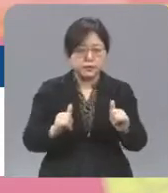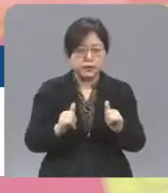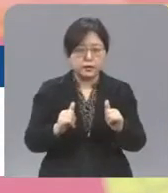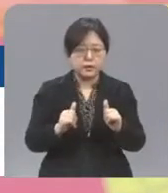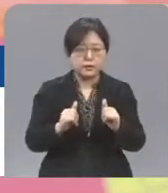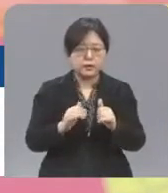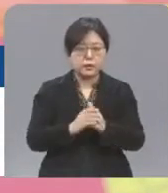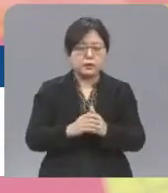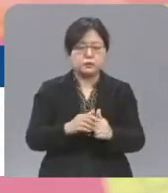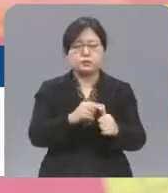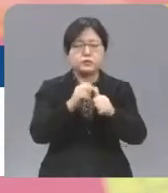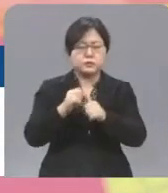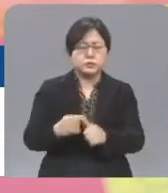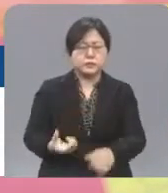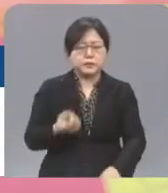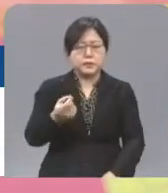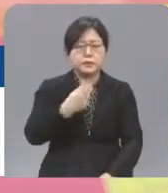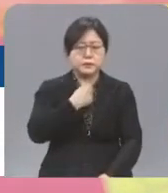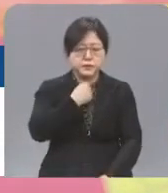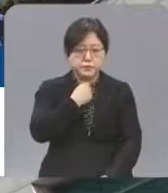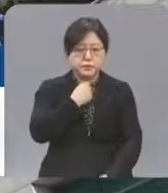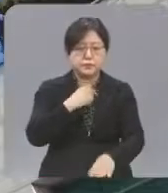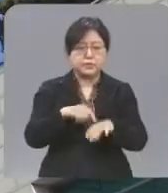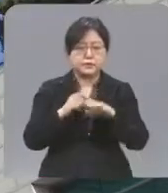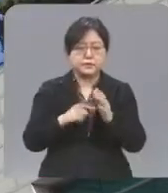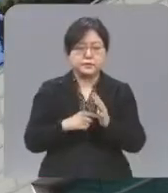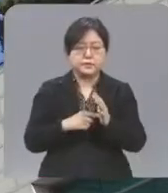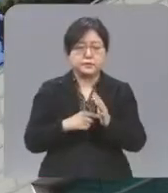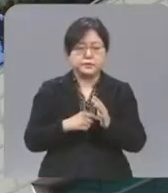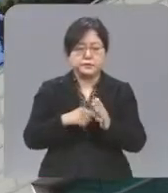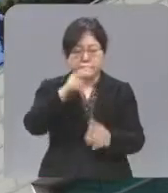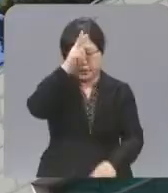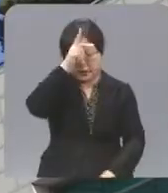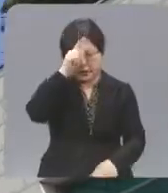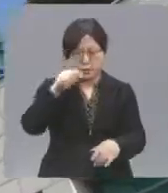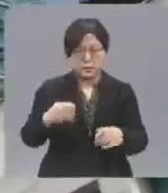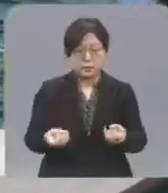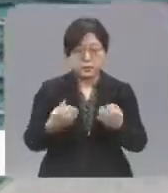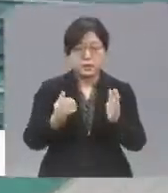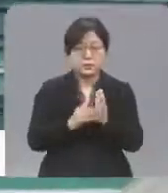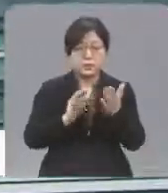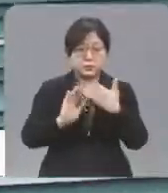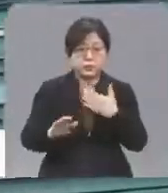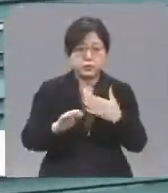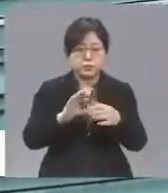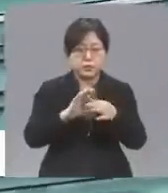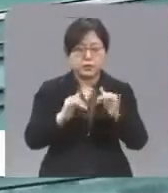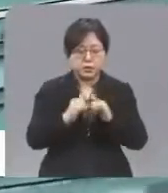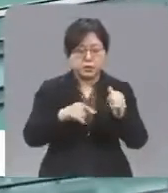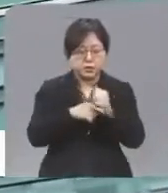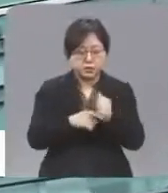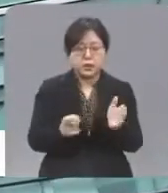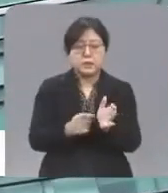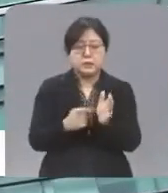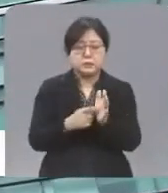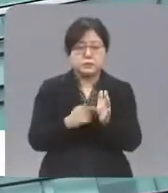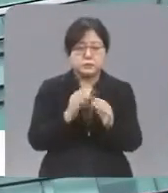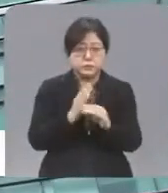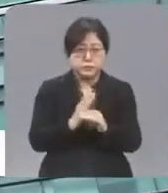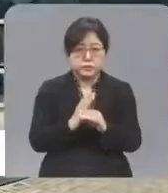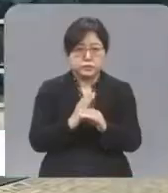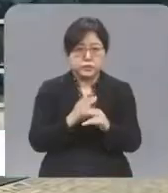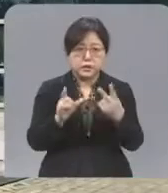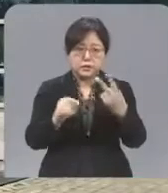빨리 덜어드리고 싶은 마음으로. 경찰은 연휴가 끝나고 관계자 조사를 서두르고 있다며 빠르면